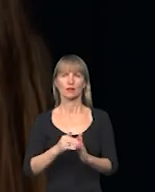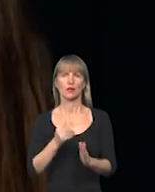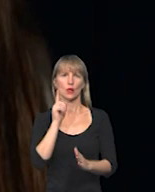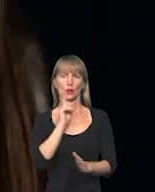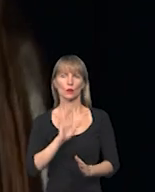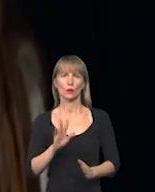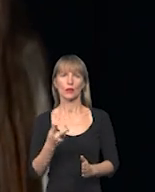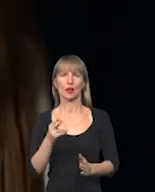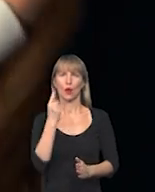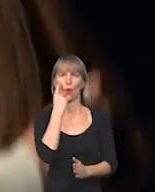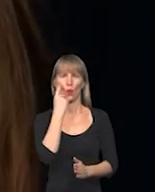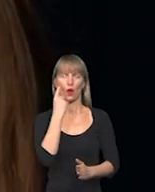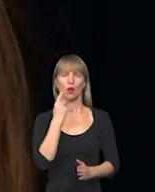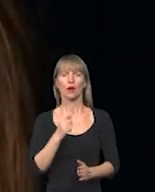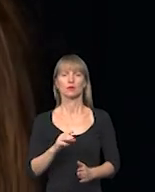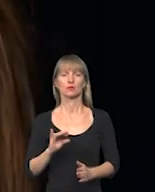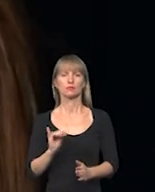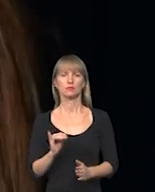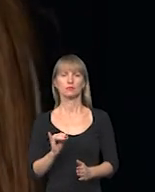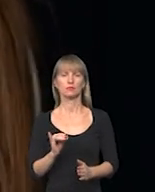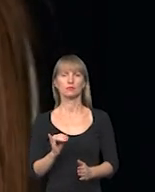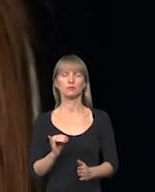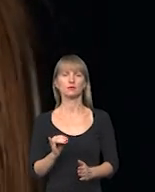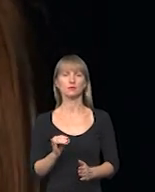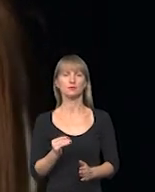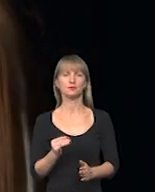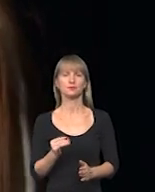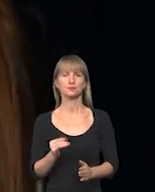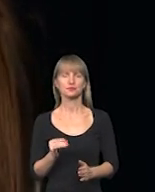дискомфорт для ока, так? От, це точно буде.